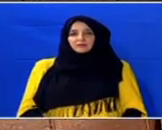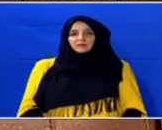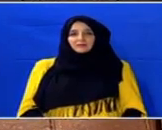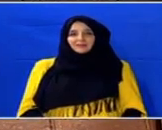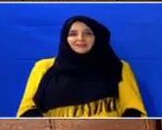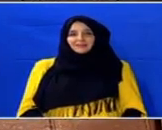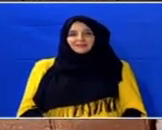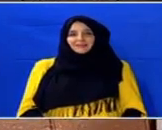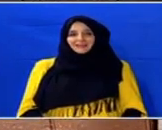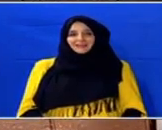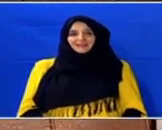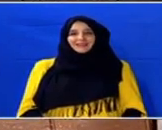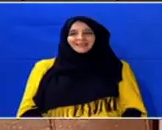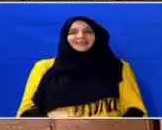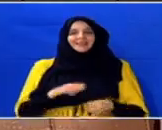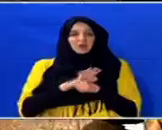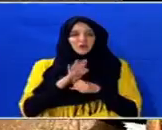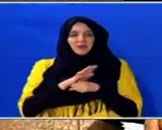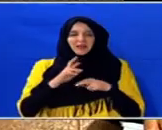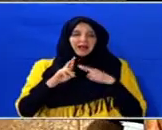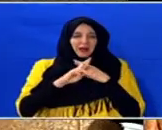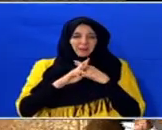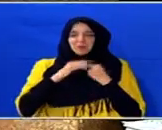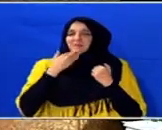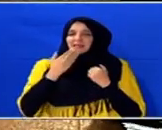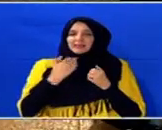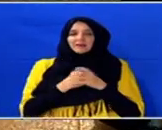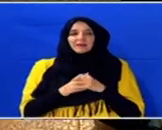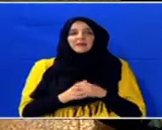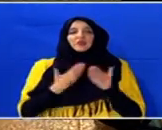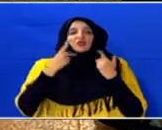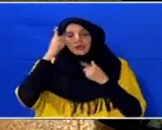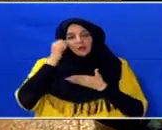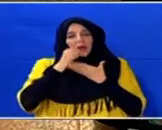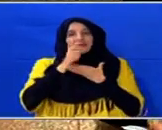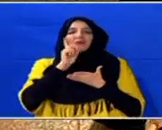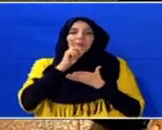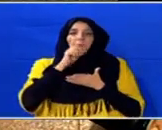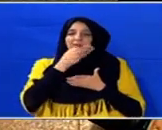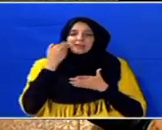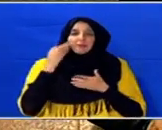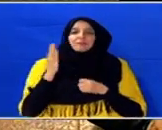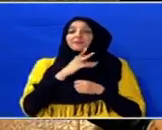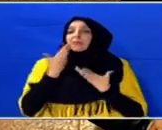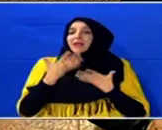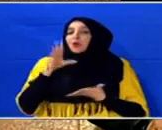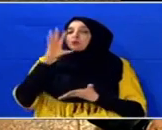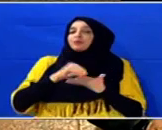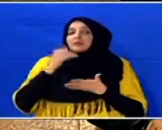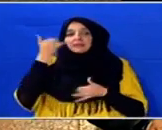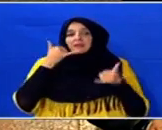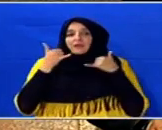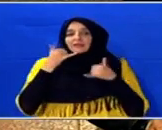الجواب. جواب شافي وكافي إن شاء الله، الله يقدرها على صيام الأيام إن شاء الله. طيب نستقبل مكالمة